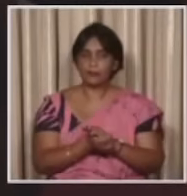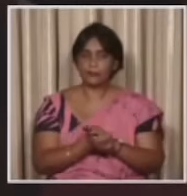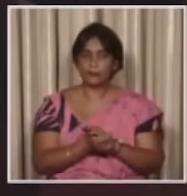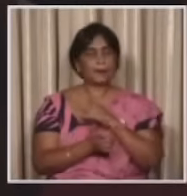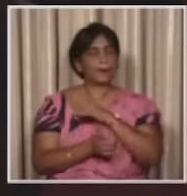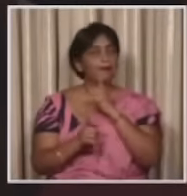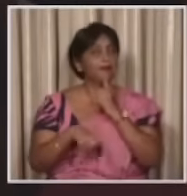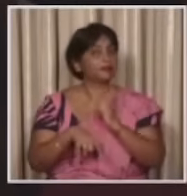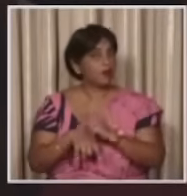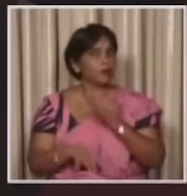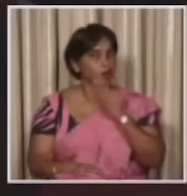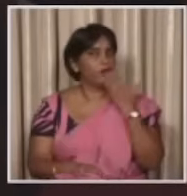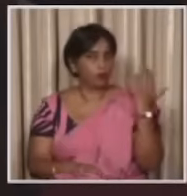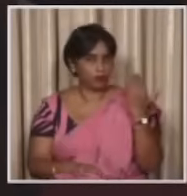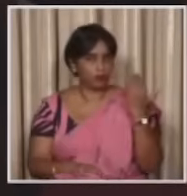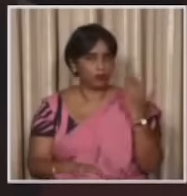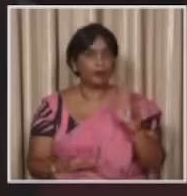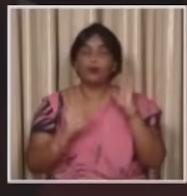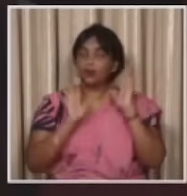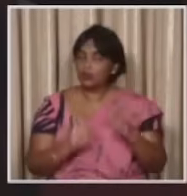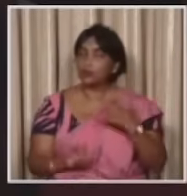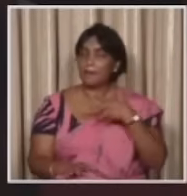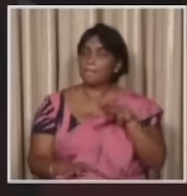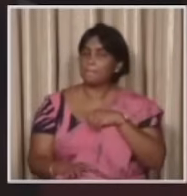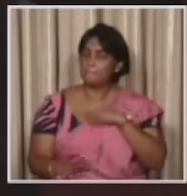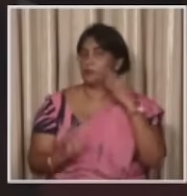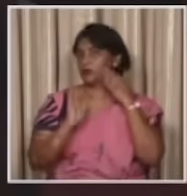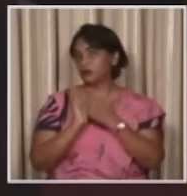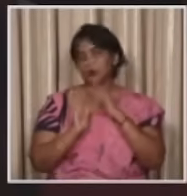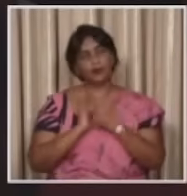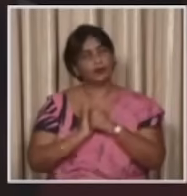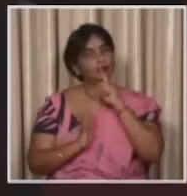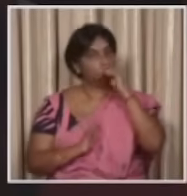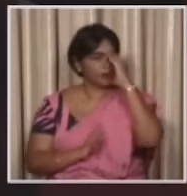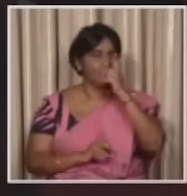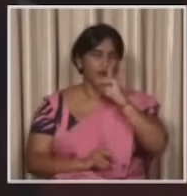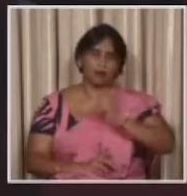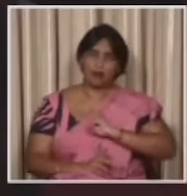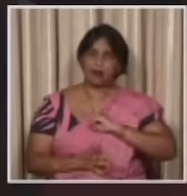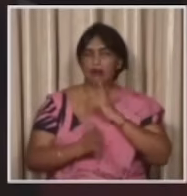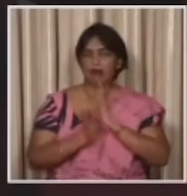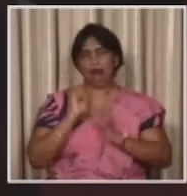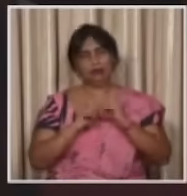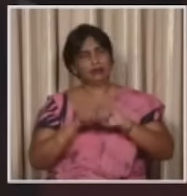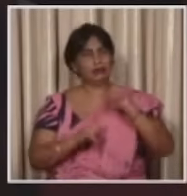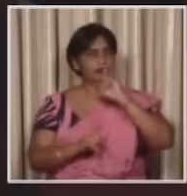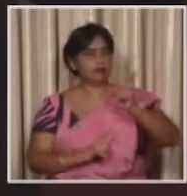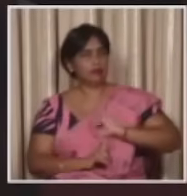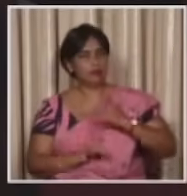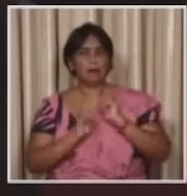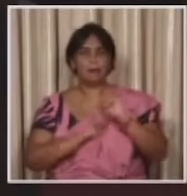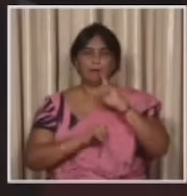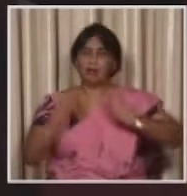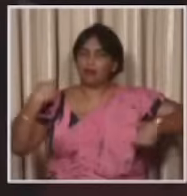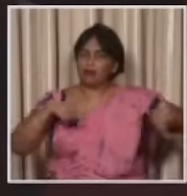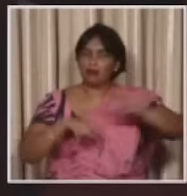එහෙනම් අවකාශය තිබුණා. නමුත් අපි පිළිගන්න ඕන කාරණේ තමයි ගරු කතානායකතුමනි, අපි වැණුම් අහනවා දේශපාලඥයෝ හැටියට, පාර්ලිමේන්තුවේ සියලු